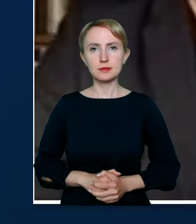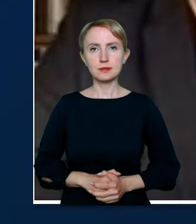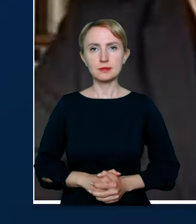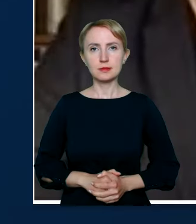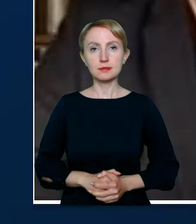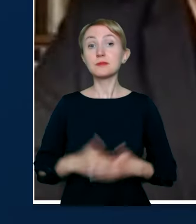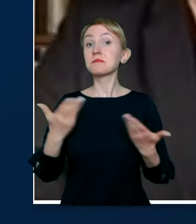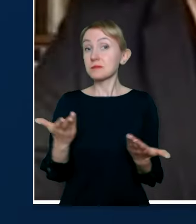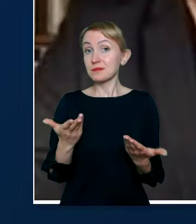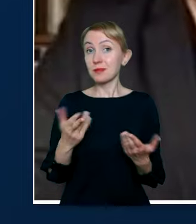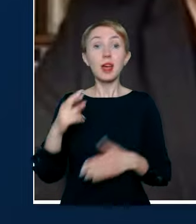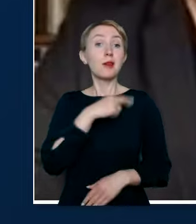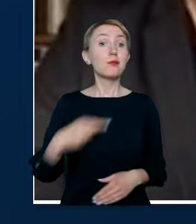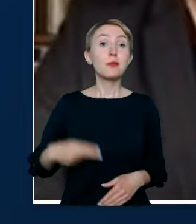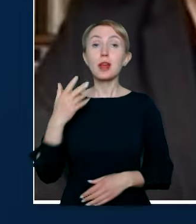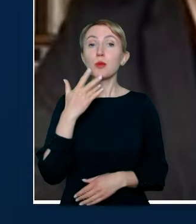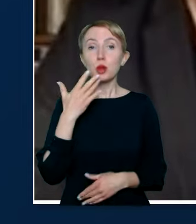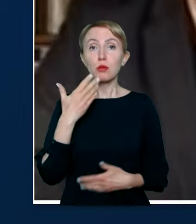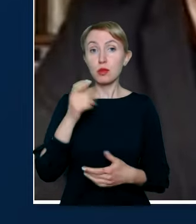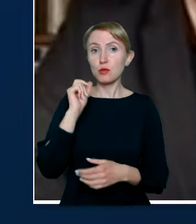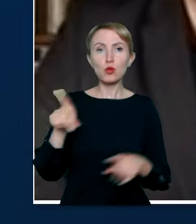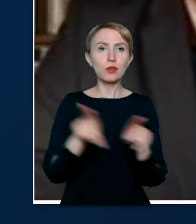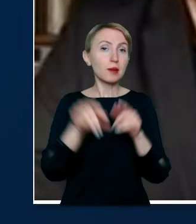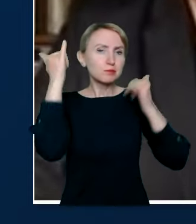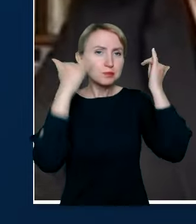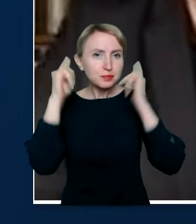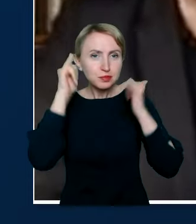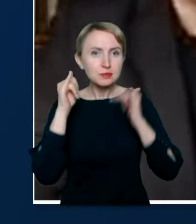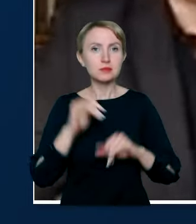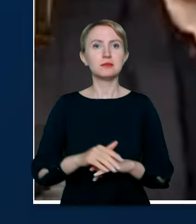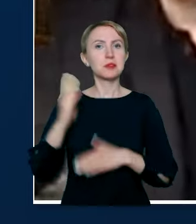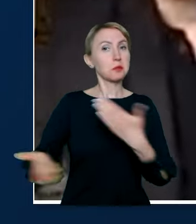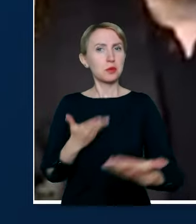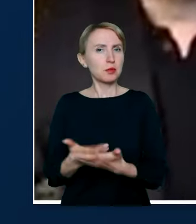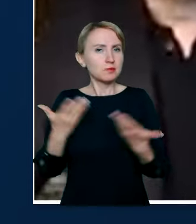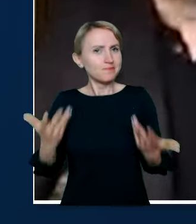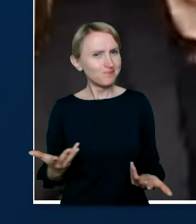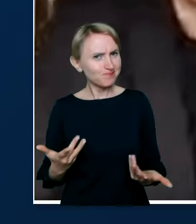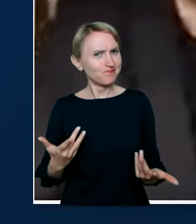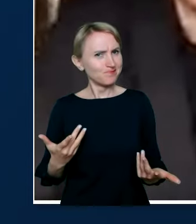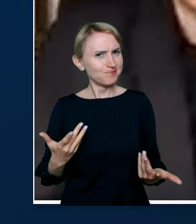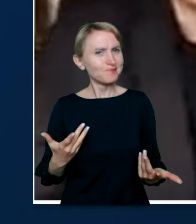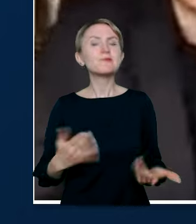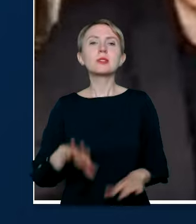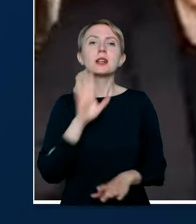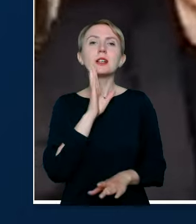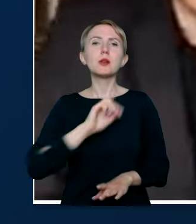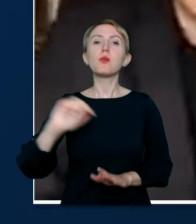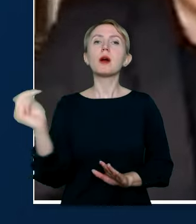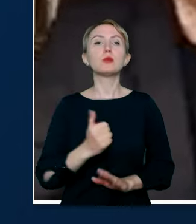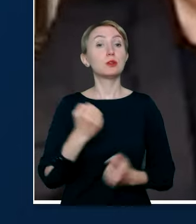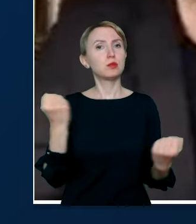No, jak premier mówi, że zdarzają się też wpadki, kiedy kogoś proponuje, to znaczy, że tam musiało być naprawdę